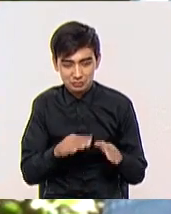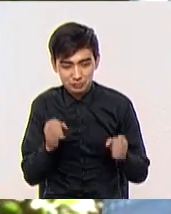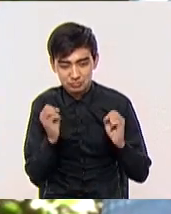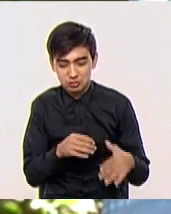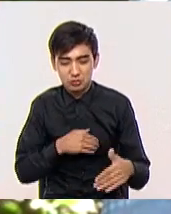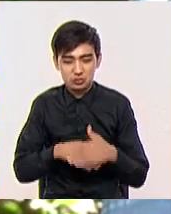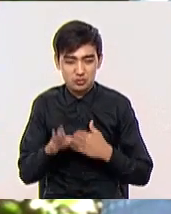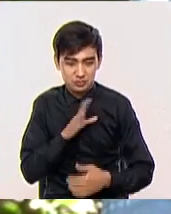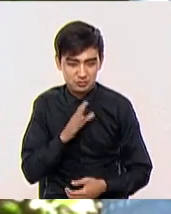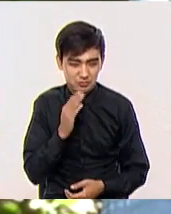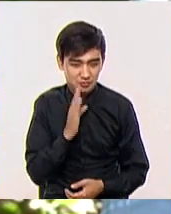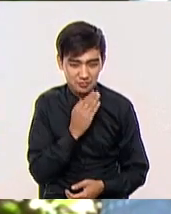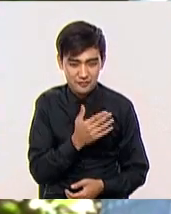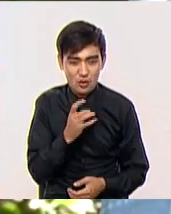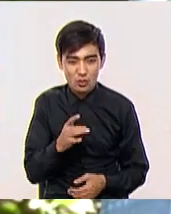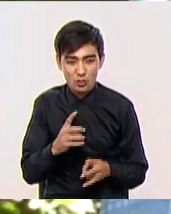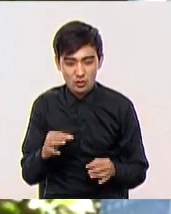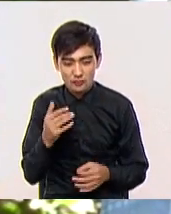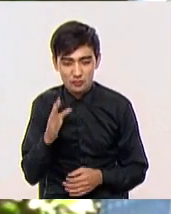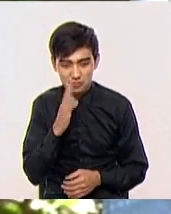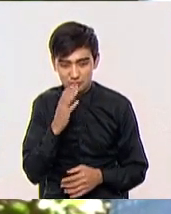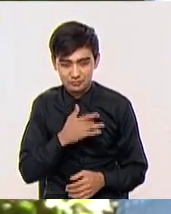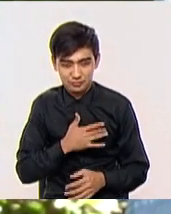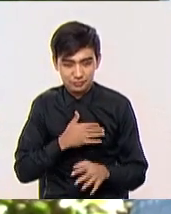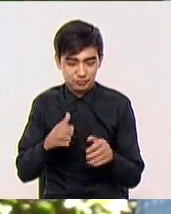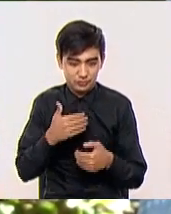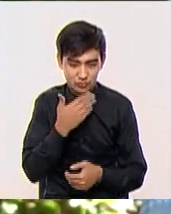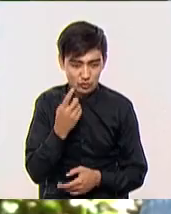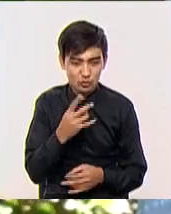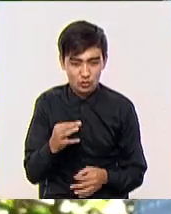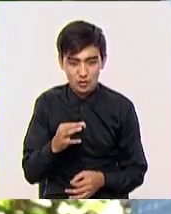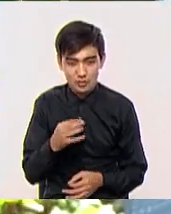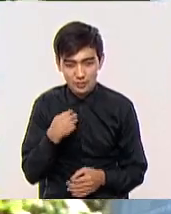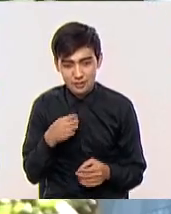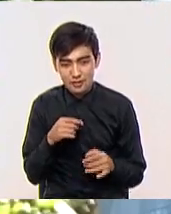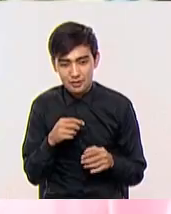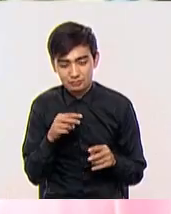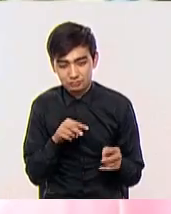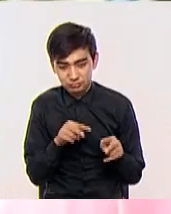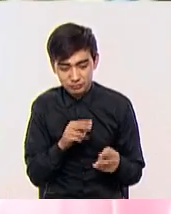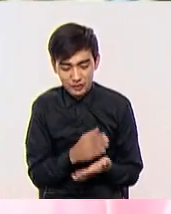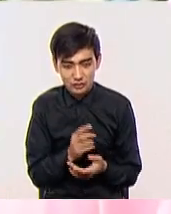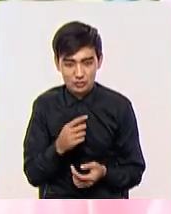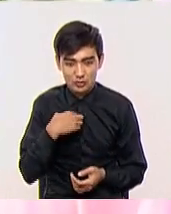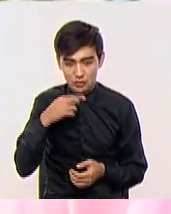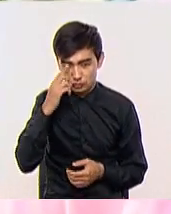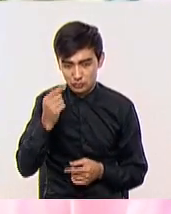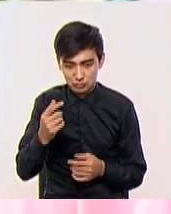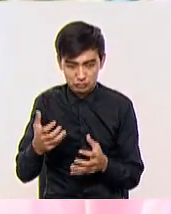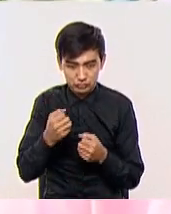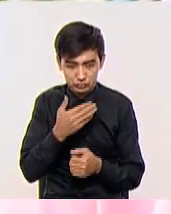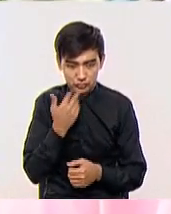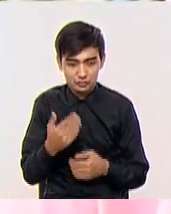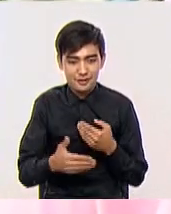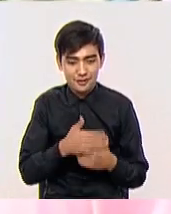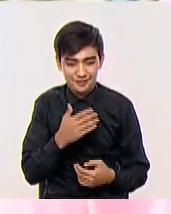қалды. Бірақ ол әйелді ата-аналық құқығынан айырған жоқ. Баққаным үшін мемлекеттен бір тиын да ақша алмаймын. Наказание дейді, бұндай